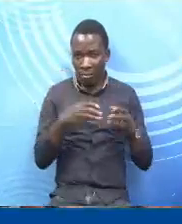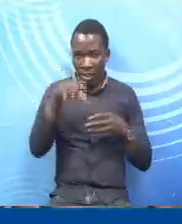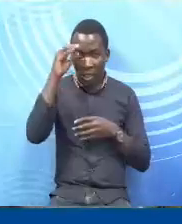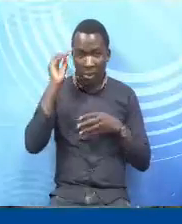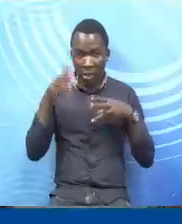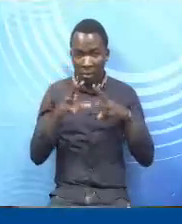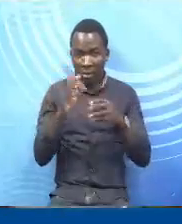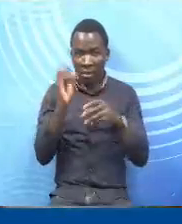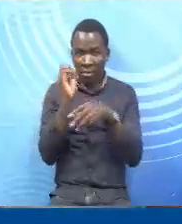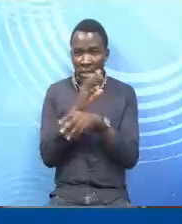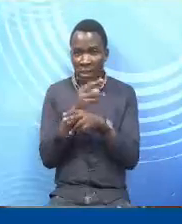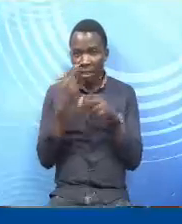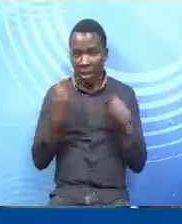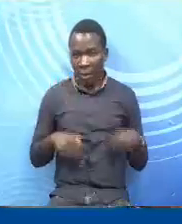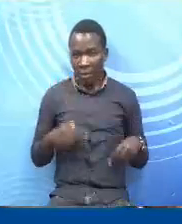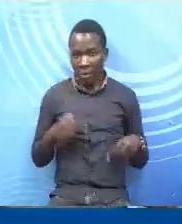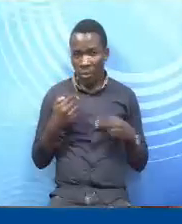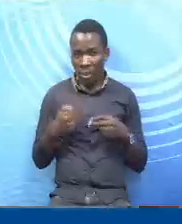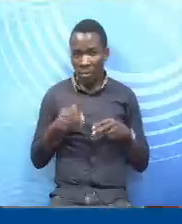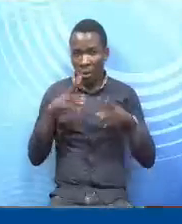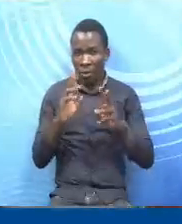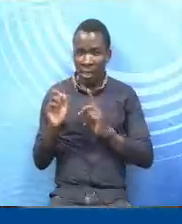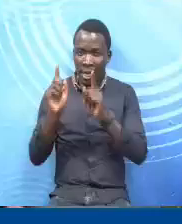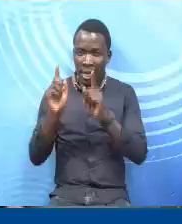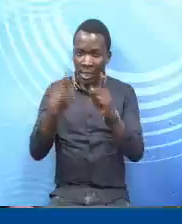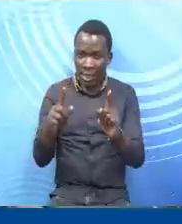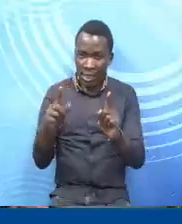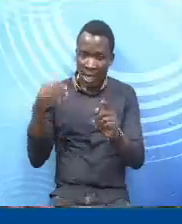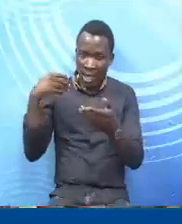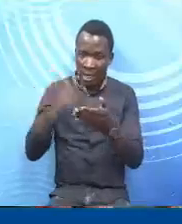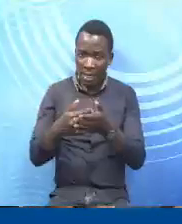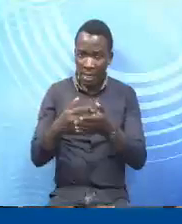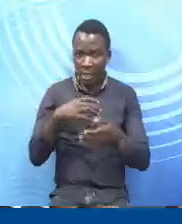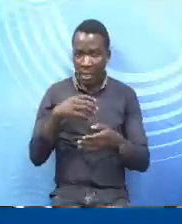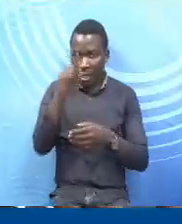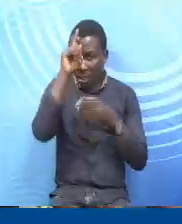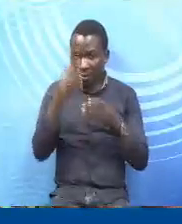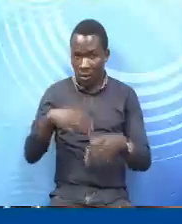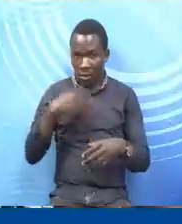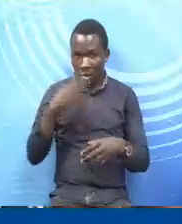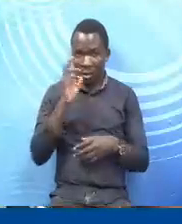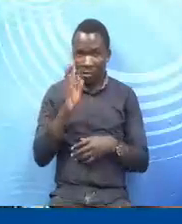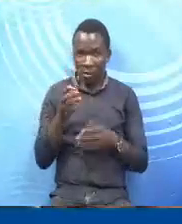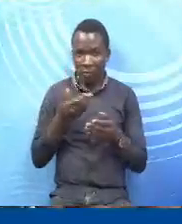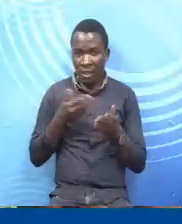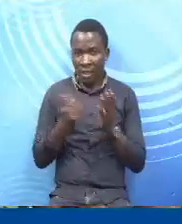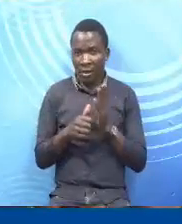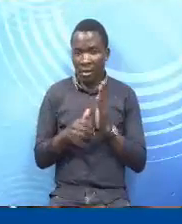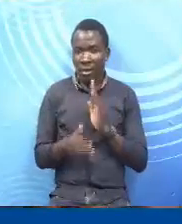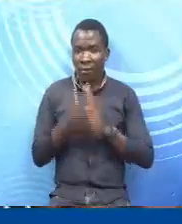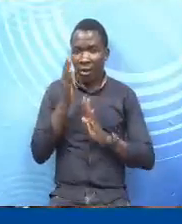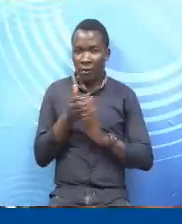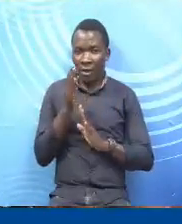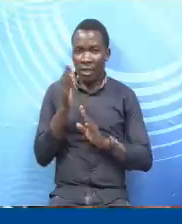buryo wa mujyanama w'ubuzima uko agiye akagera ku muturage akabona akamusuzuma akabona afite ikibazo azajya ahita